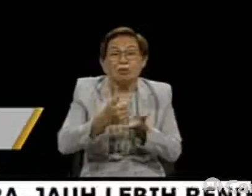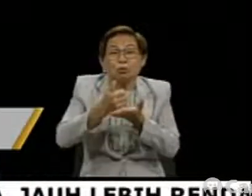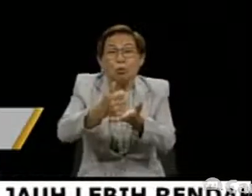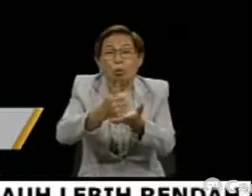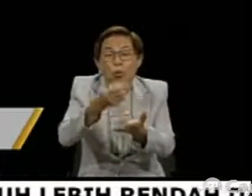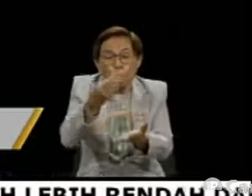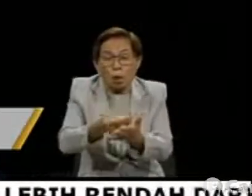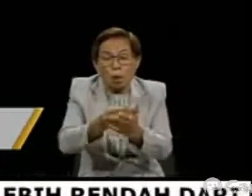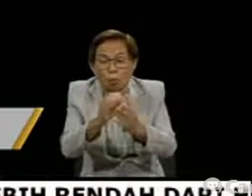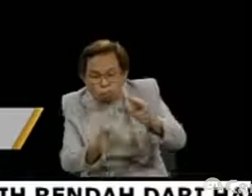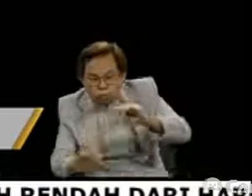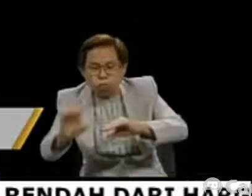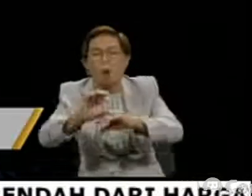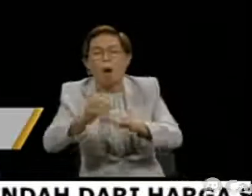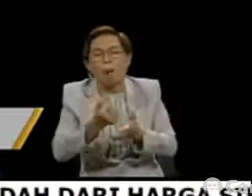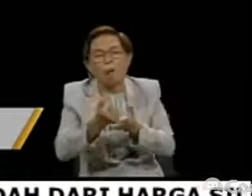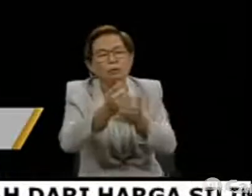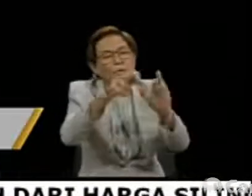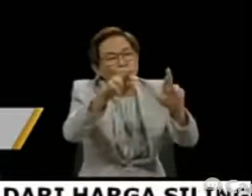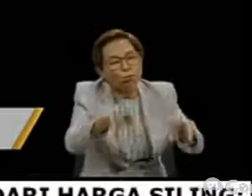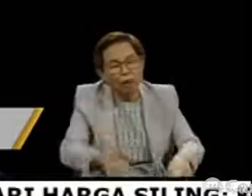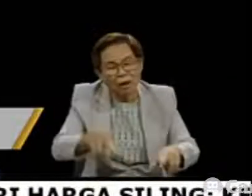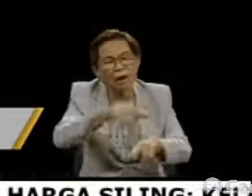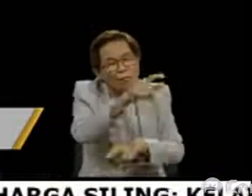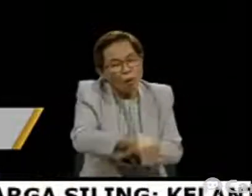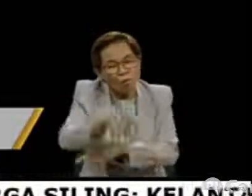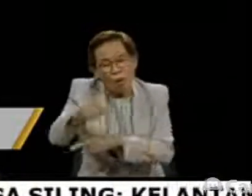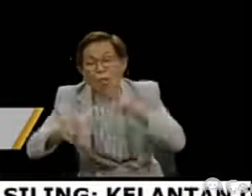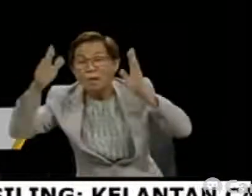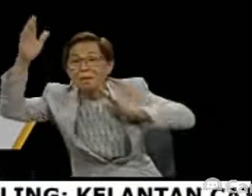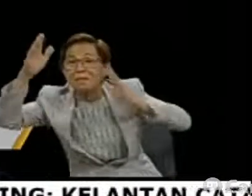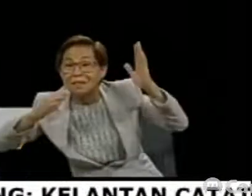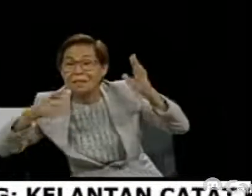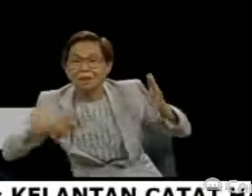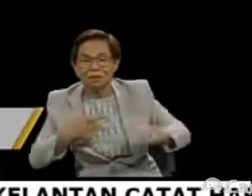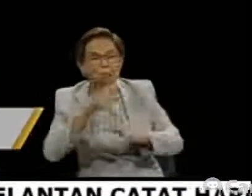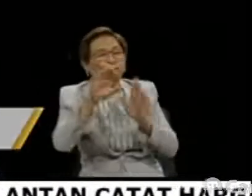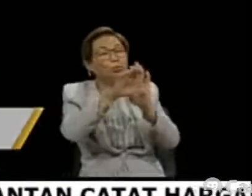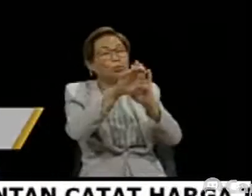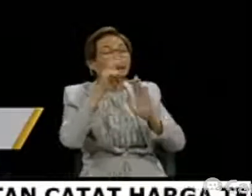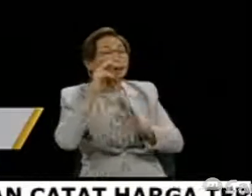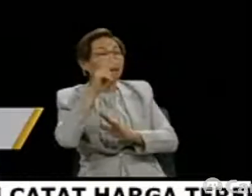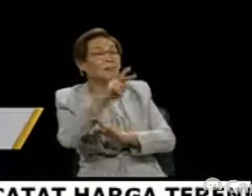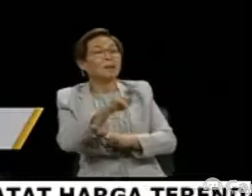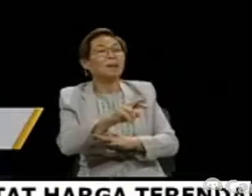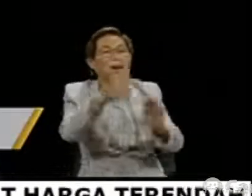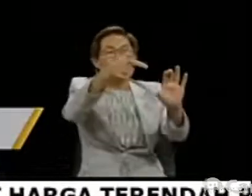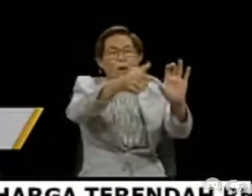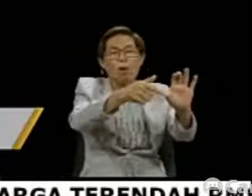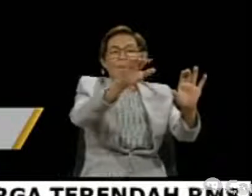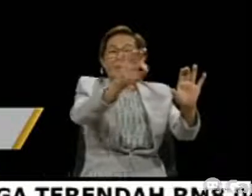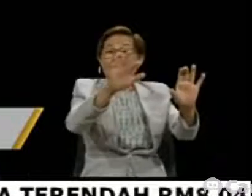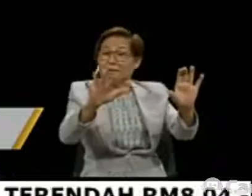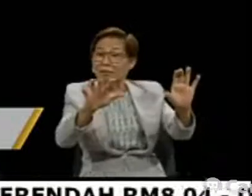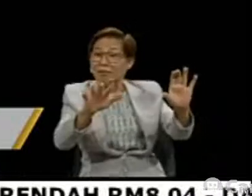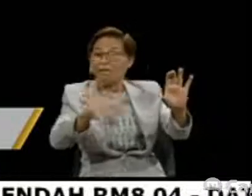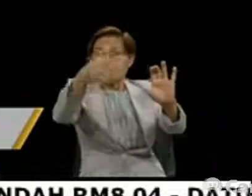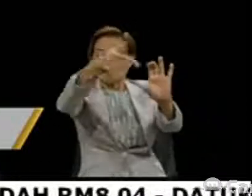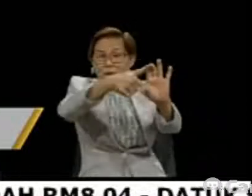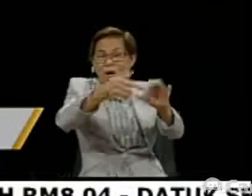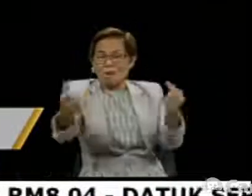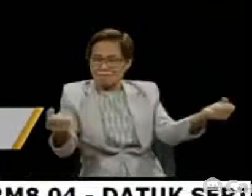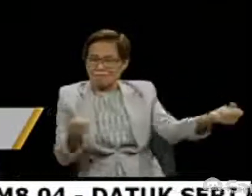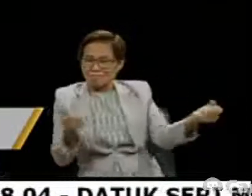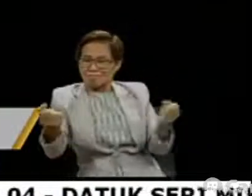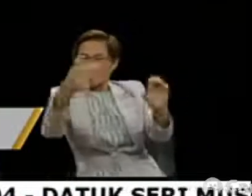Raya kita sebagai contoh kalau kita lihat minyak kita heron 95an minyak yang kita isi di lengket